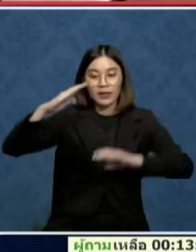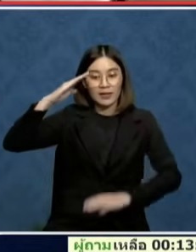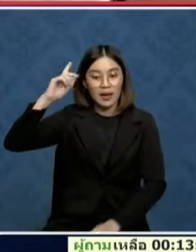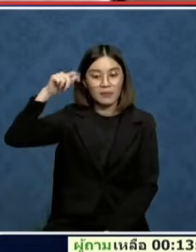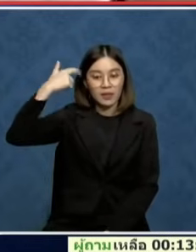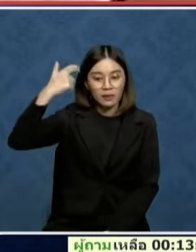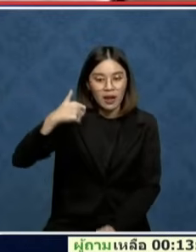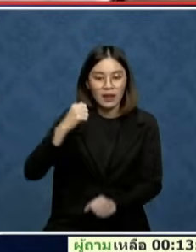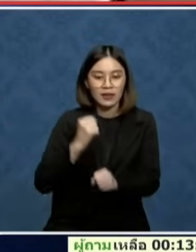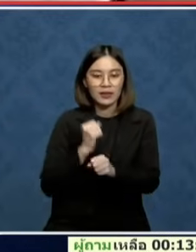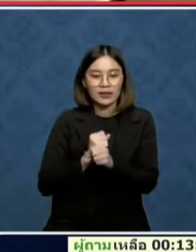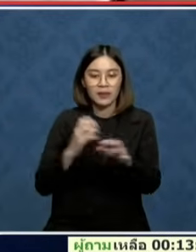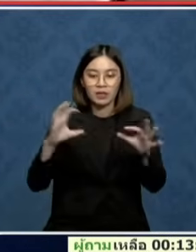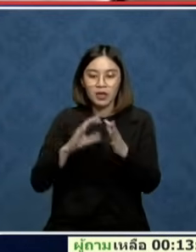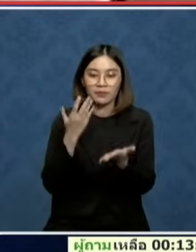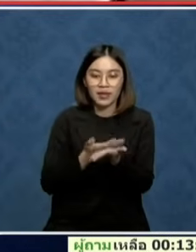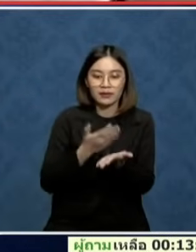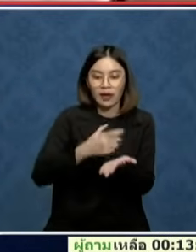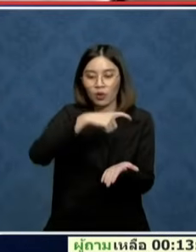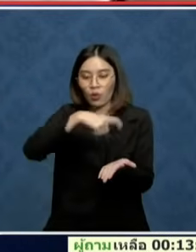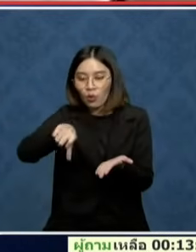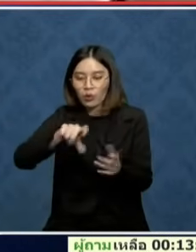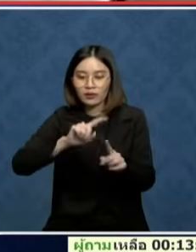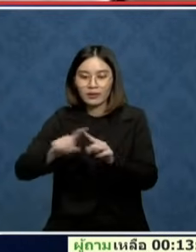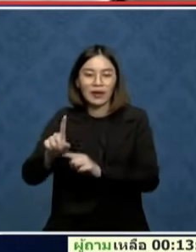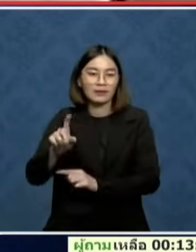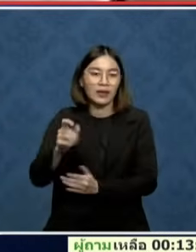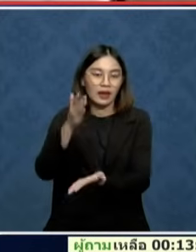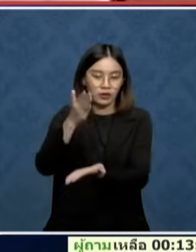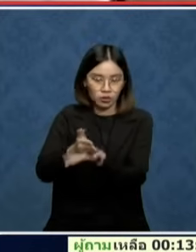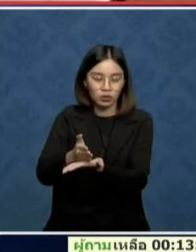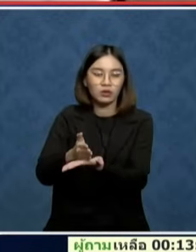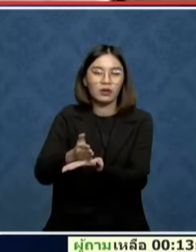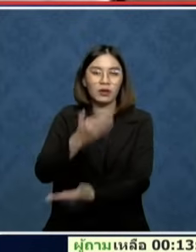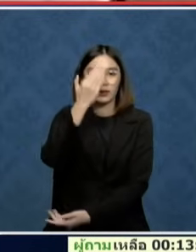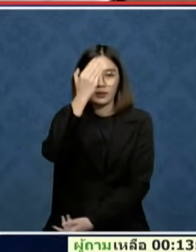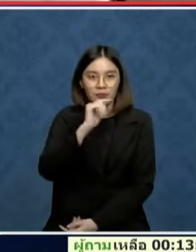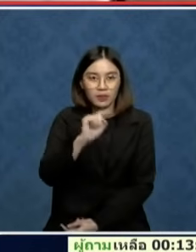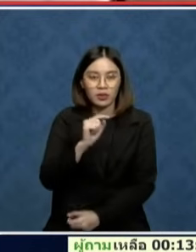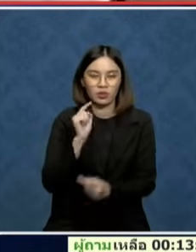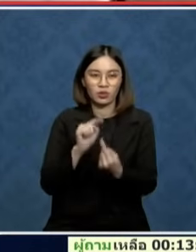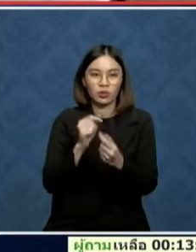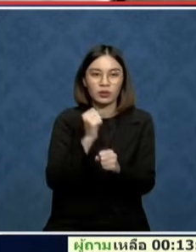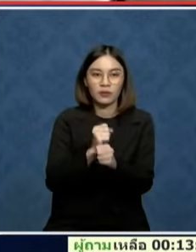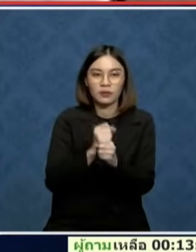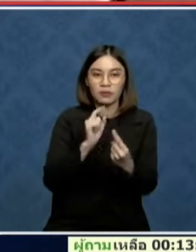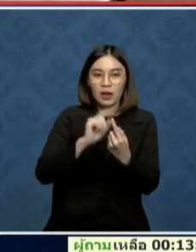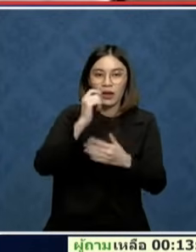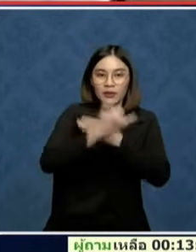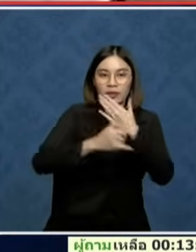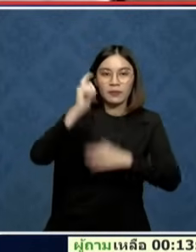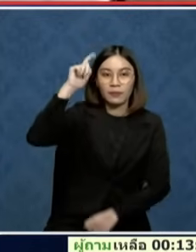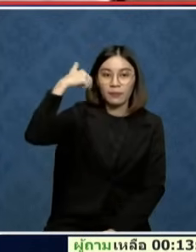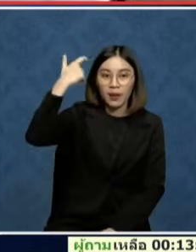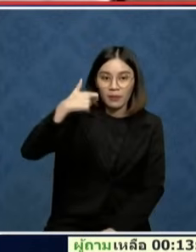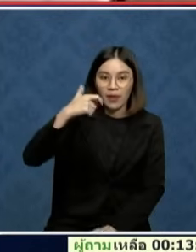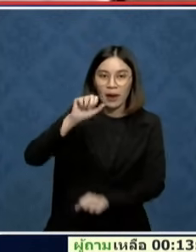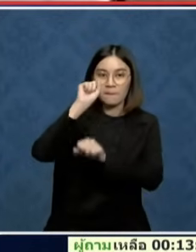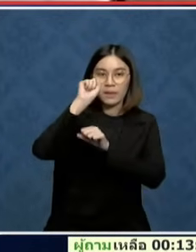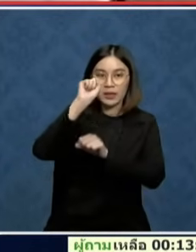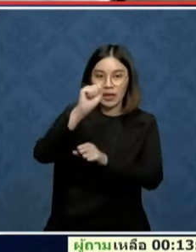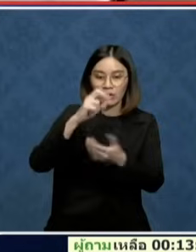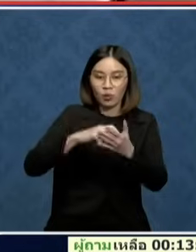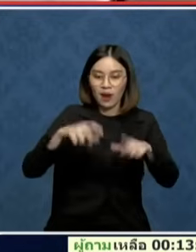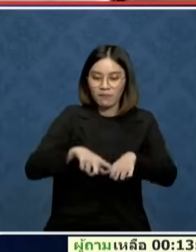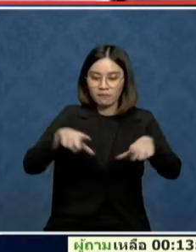ที่จะทำธุรกรรมเหล่านี้ได้อีกต่อไปเนื่องจากการทำธุรกรรมจากเมียนมาซึ่งถูกประกาศเป็นพื้